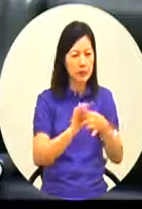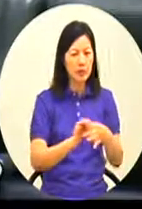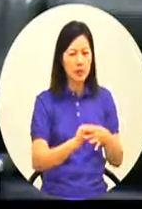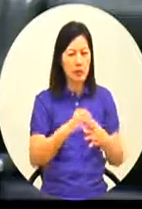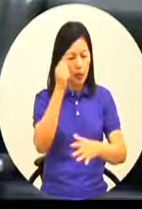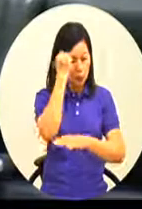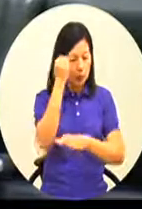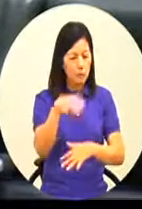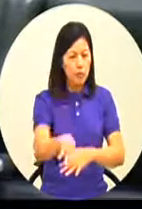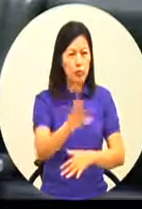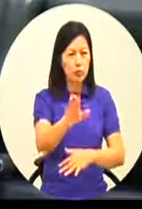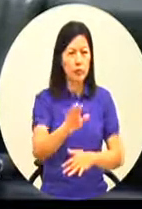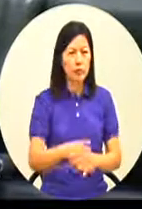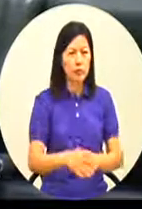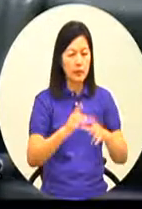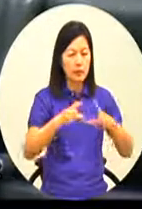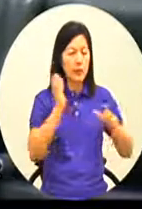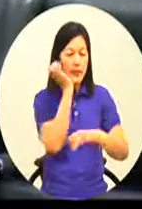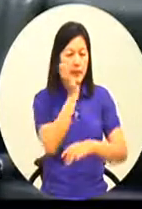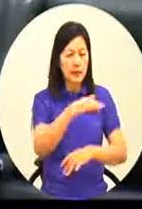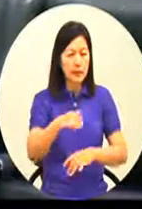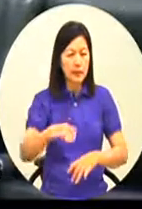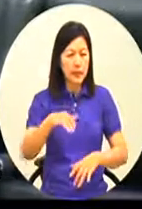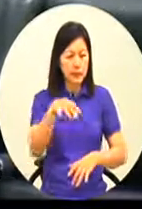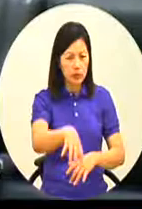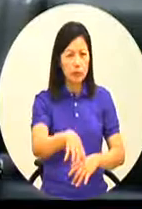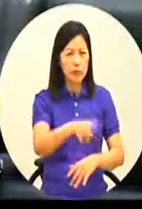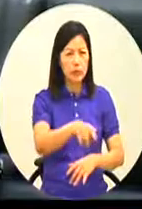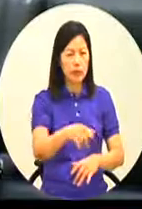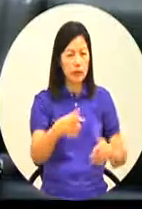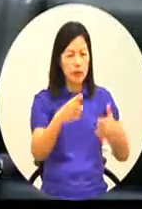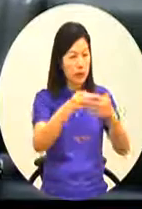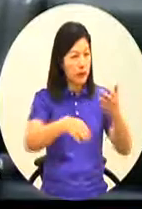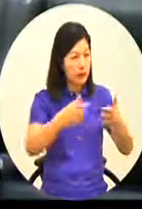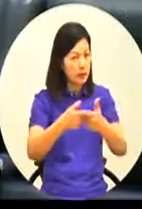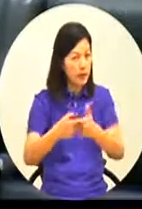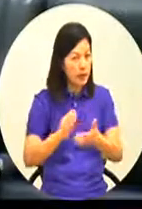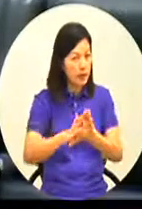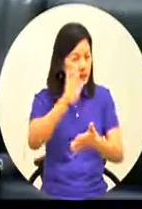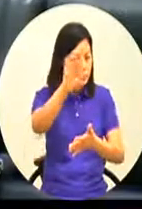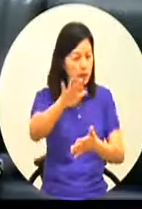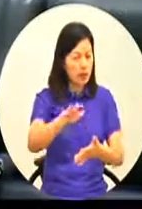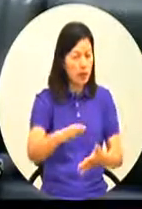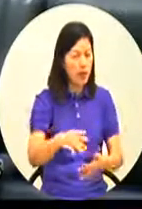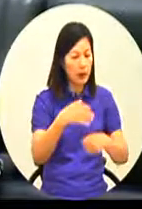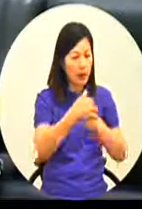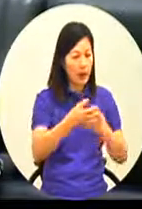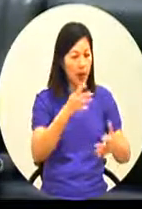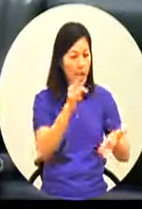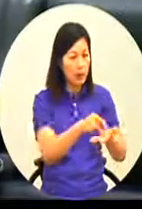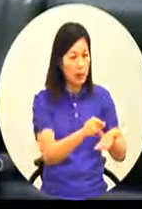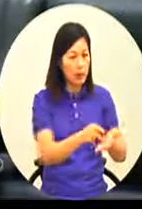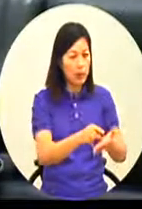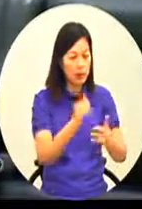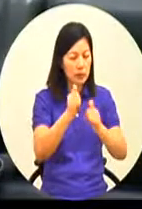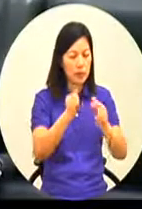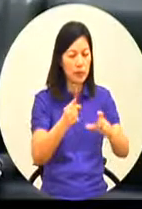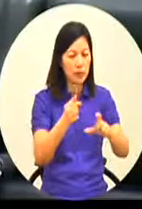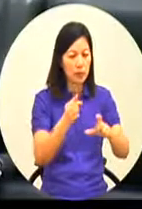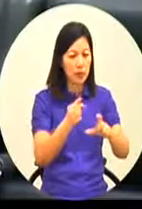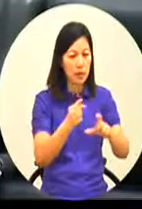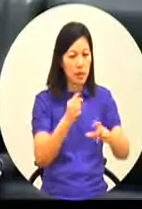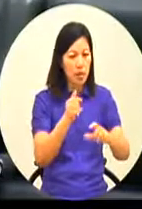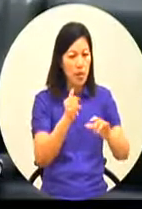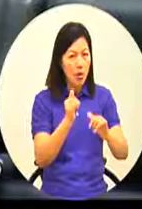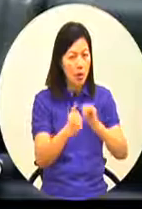我们北高雄大冈山地区是不是有这样符合未来可以来推动包租代管模式的社会住宅的方式，来鼓